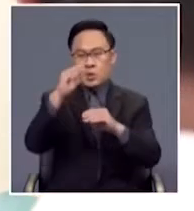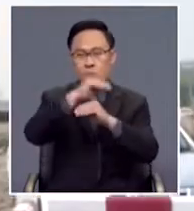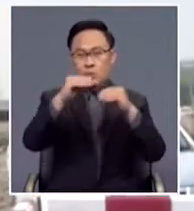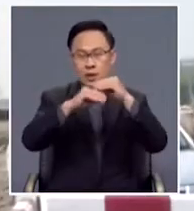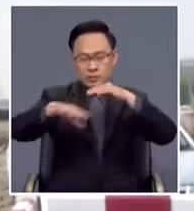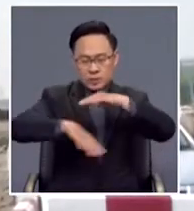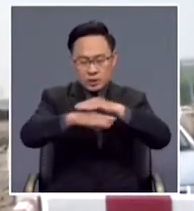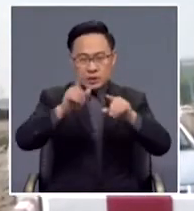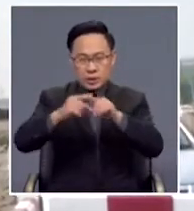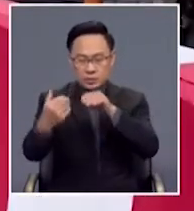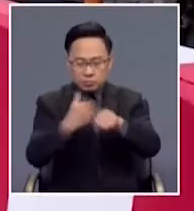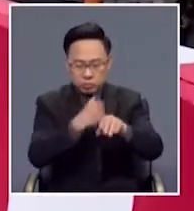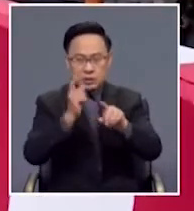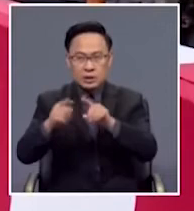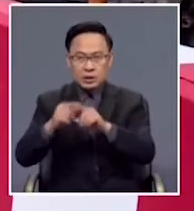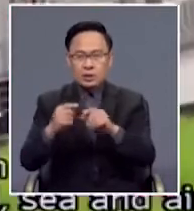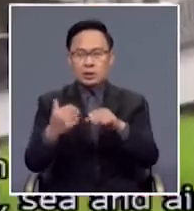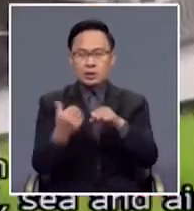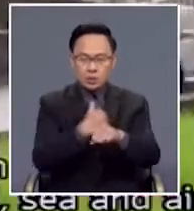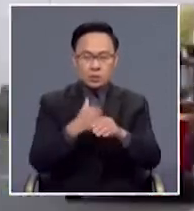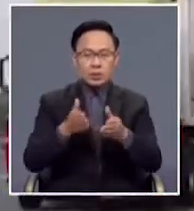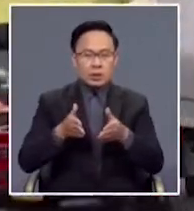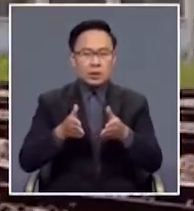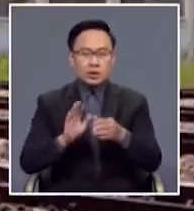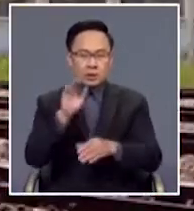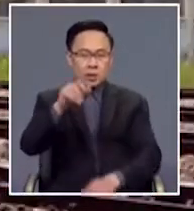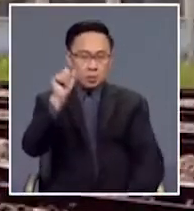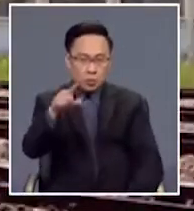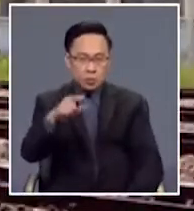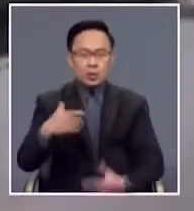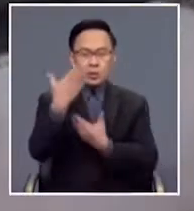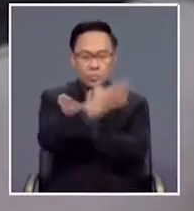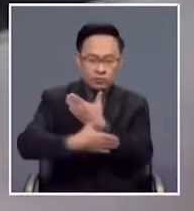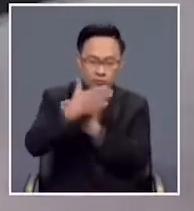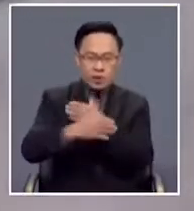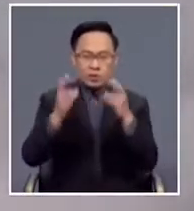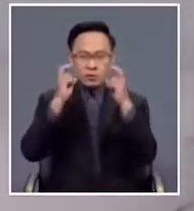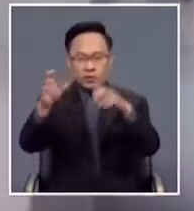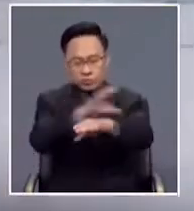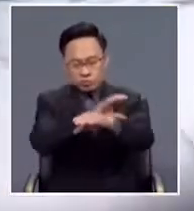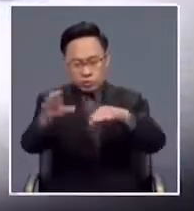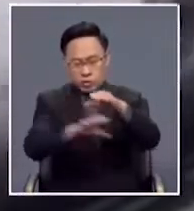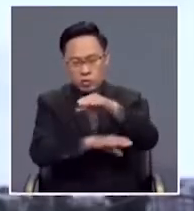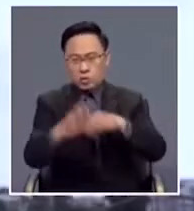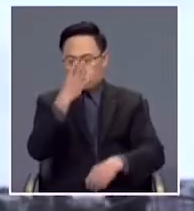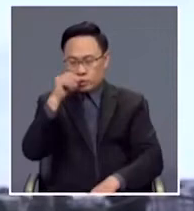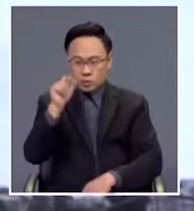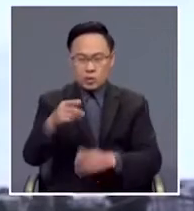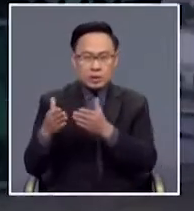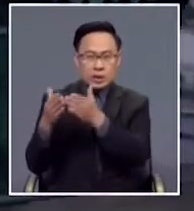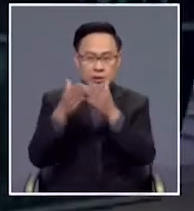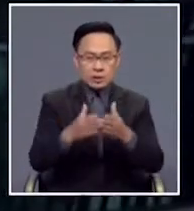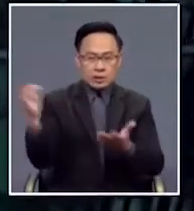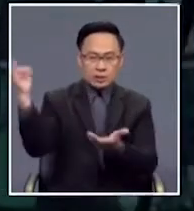านการคมนาคมขนส่งทั้งถนนทางด่วนมอเตอร์เวย์รถไฟรถไฟฟ้ารถไฟความเร็วสูงท่าเรือสน